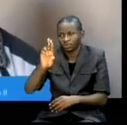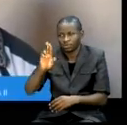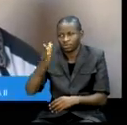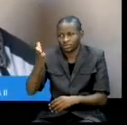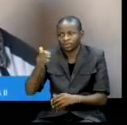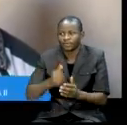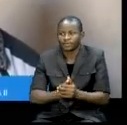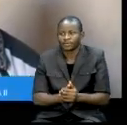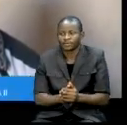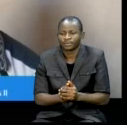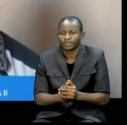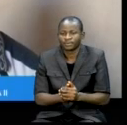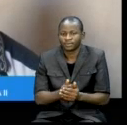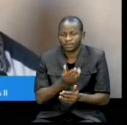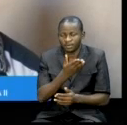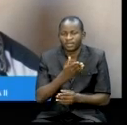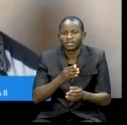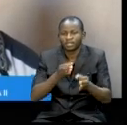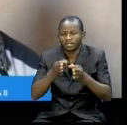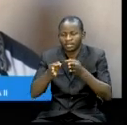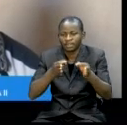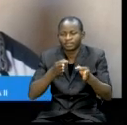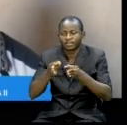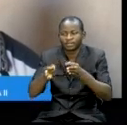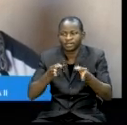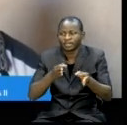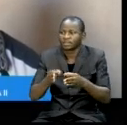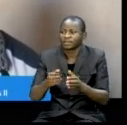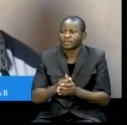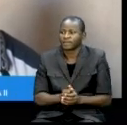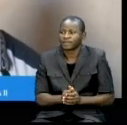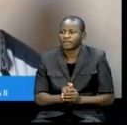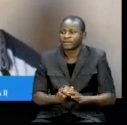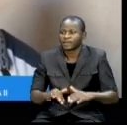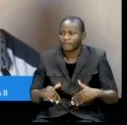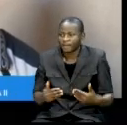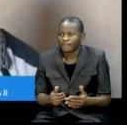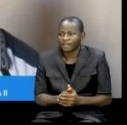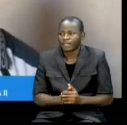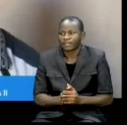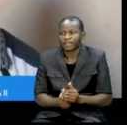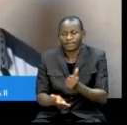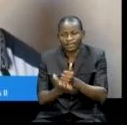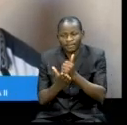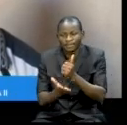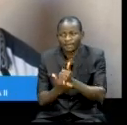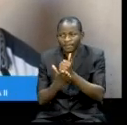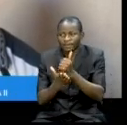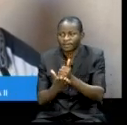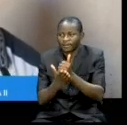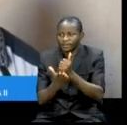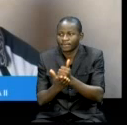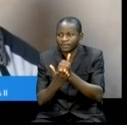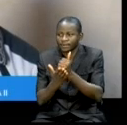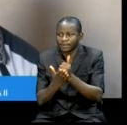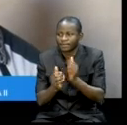bureau, le bureau sera démoli. Pour l'intérêt public, on est en train d'asphalter la route